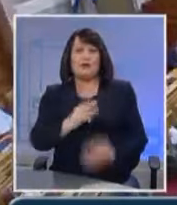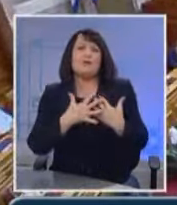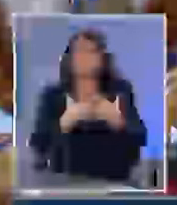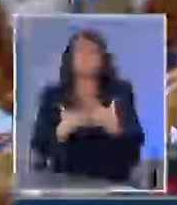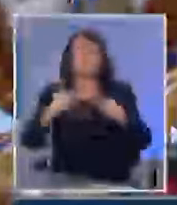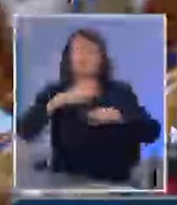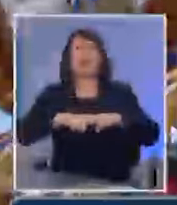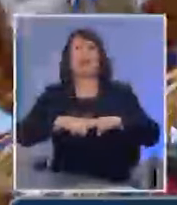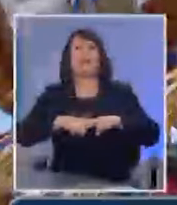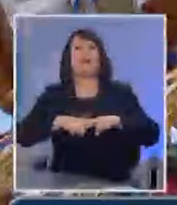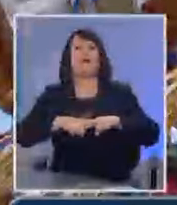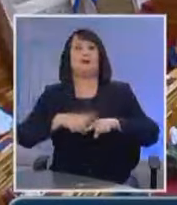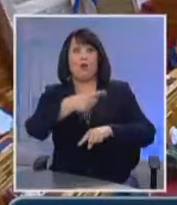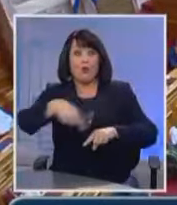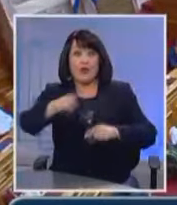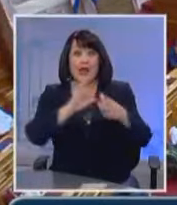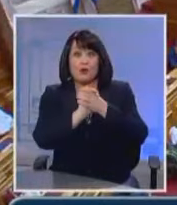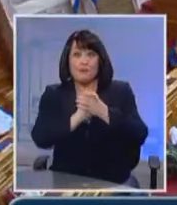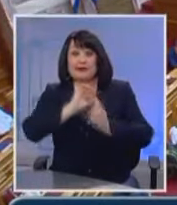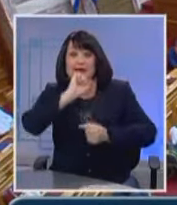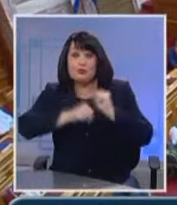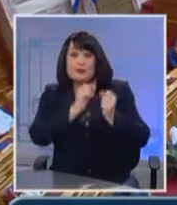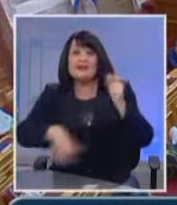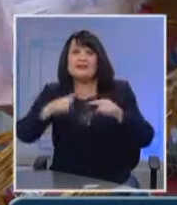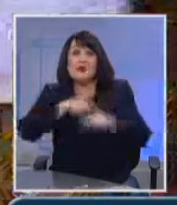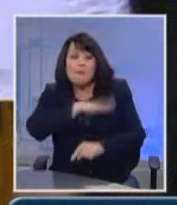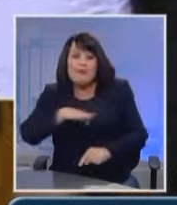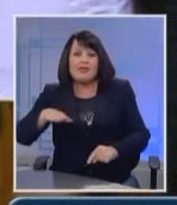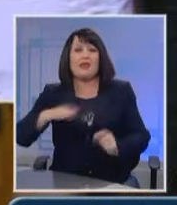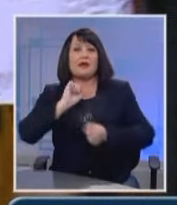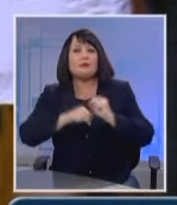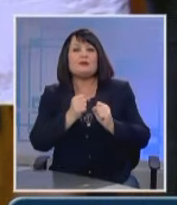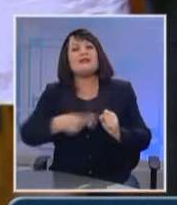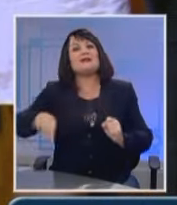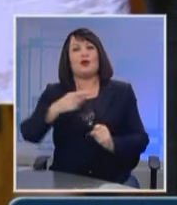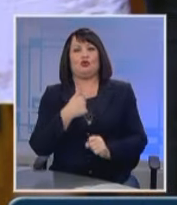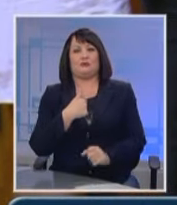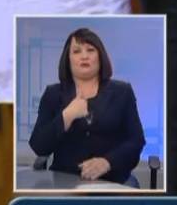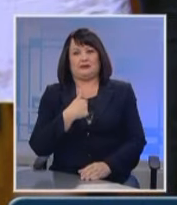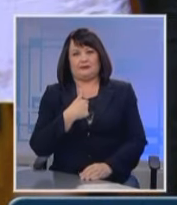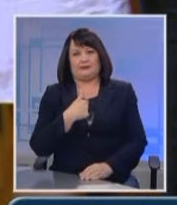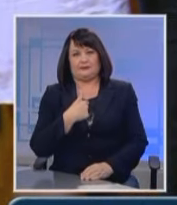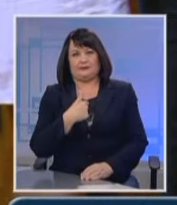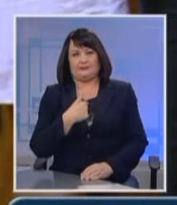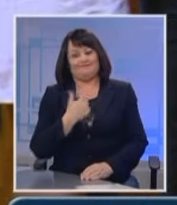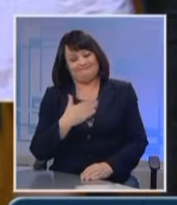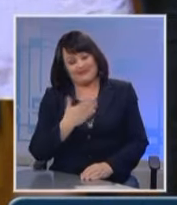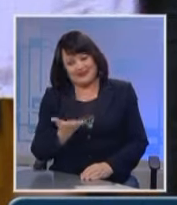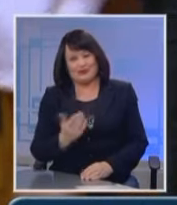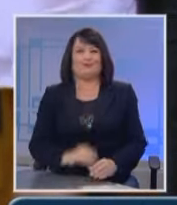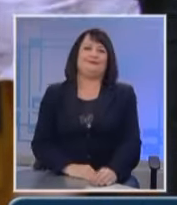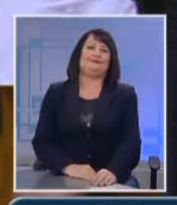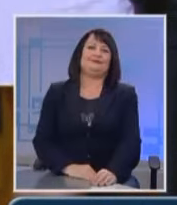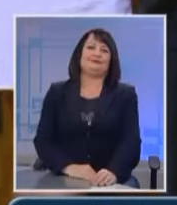χώρα και να προσπαθήσετε για το λαό της, για τα παιδιά της, για όλους. Αυτά. Ευχαριστώ πάρα